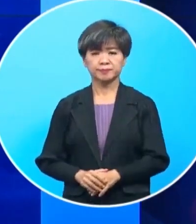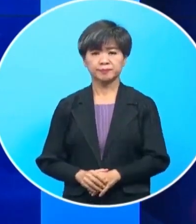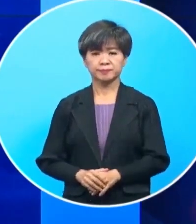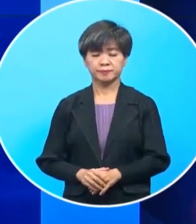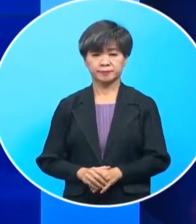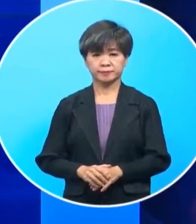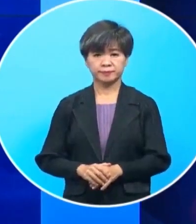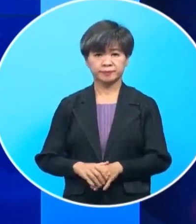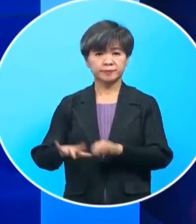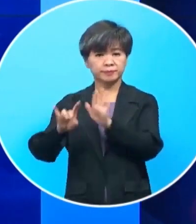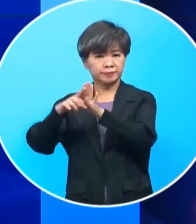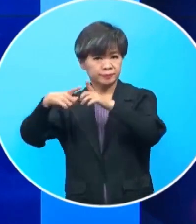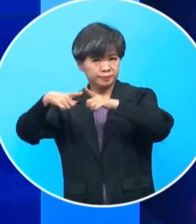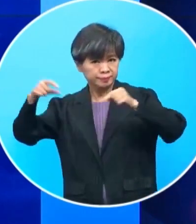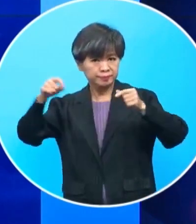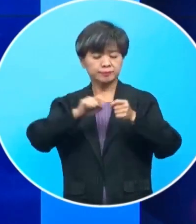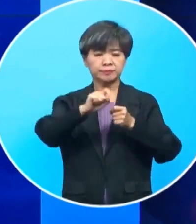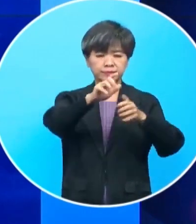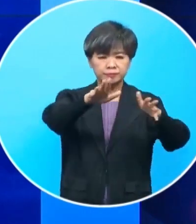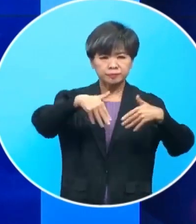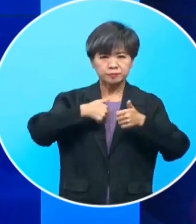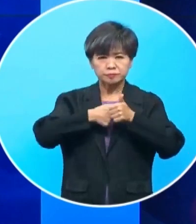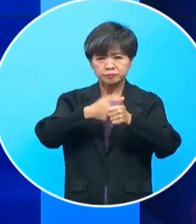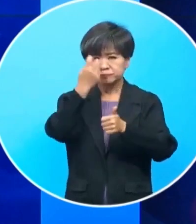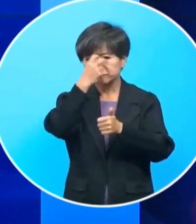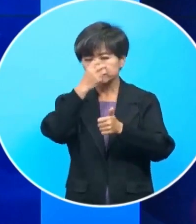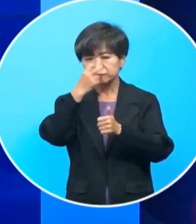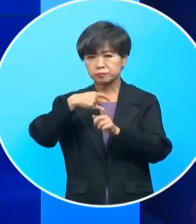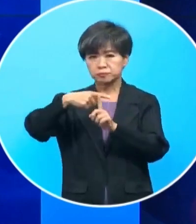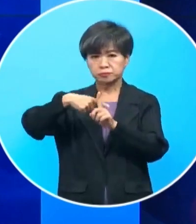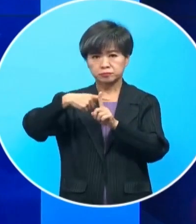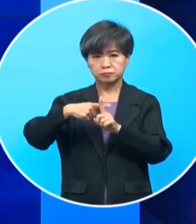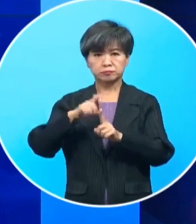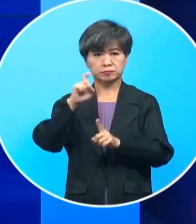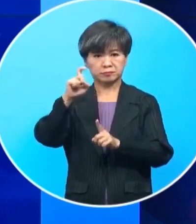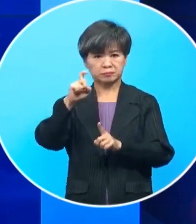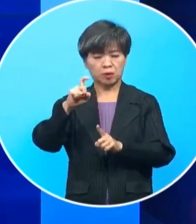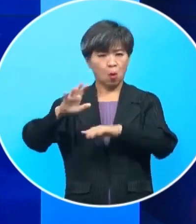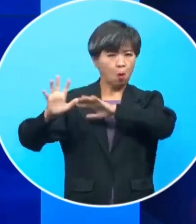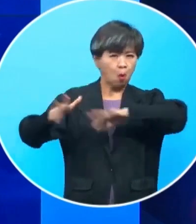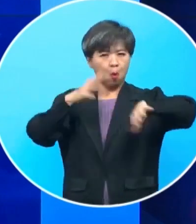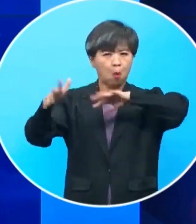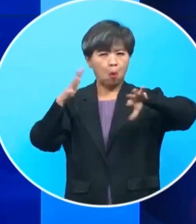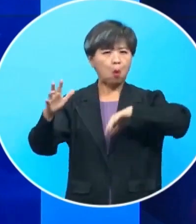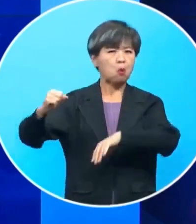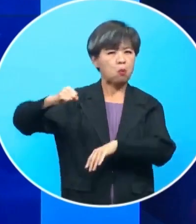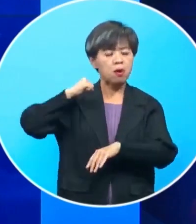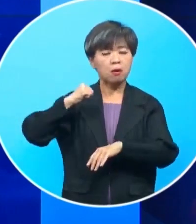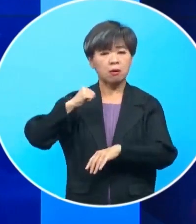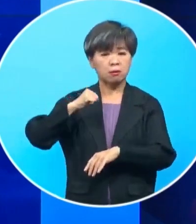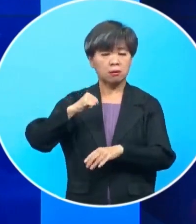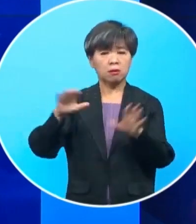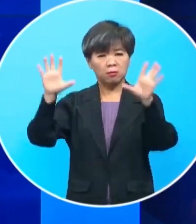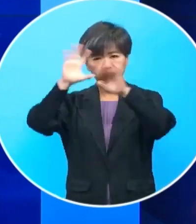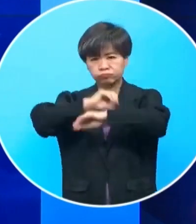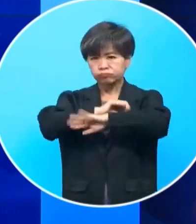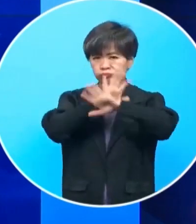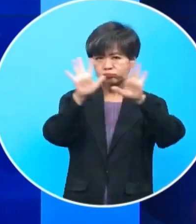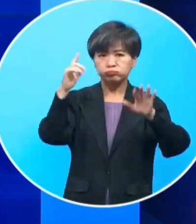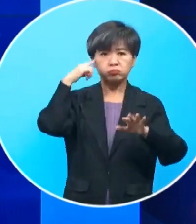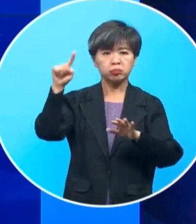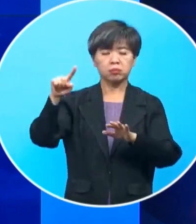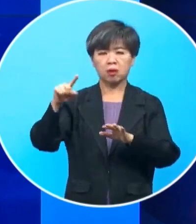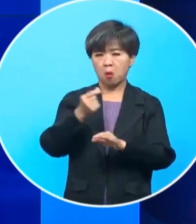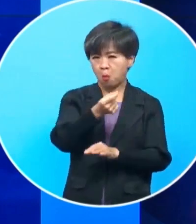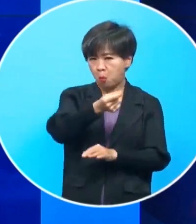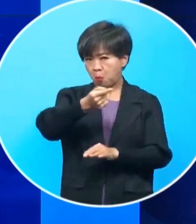在兰屿及恒春半岛已经观测到10级的阵风了，那我们预估今天晚上到明天哦，有些地方的风力还会再逐渐